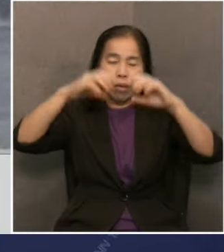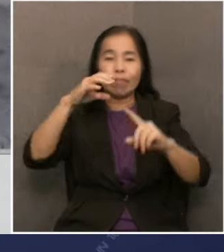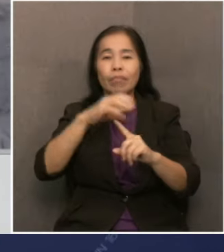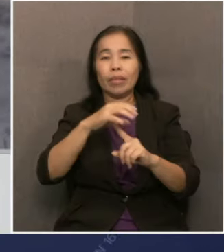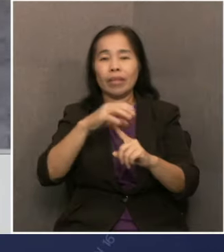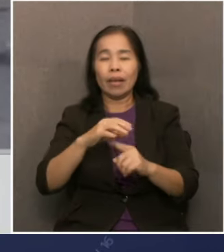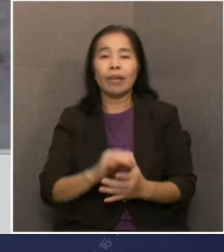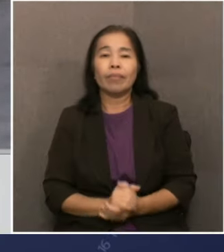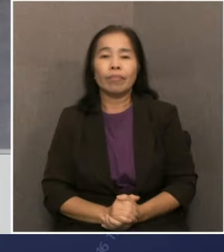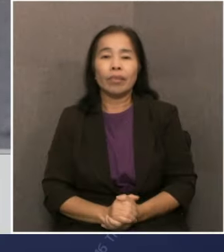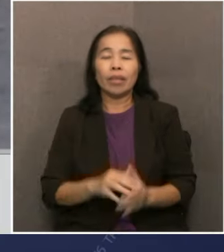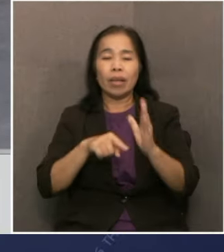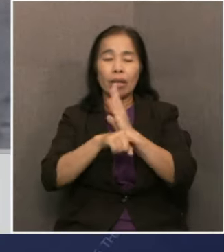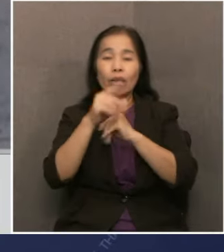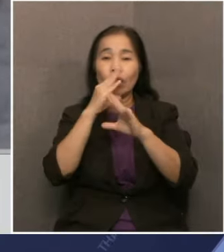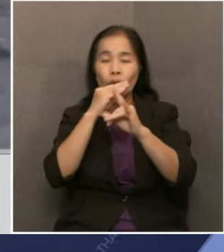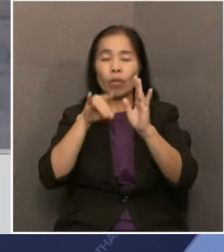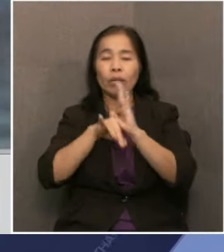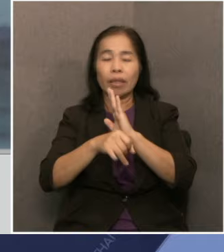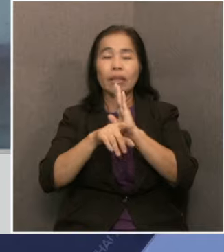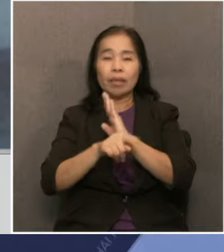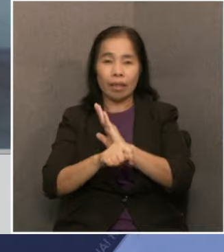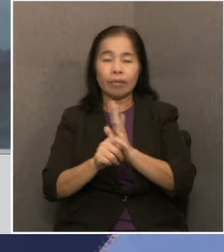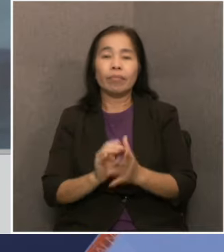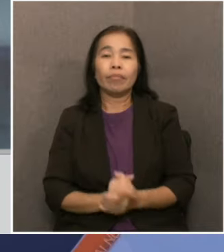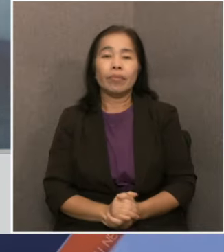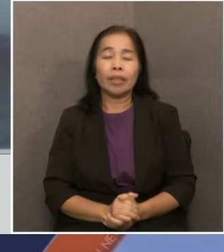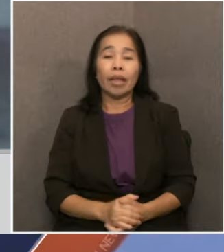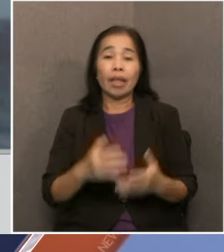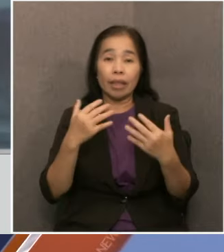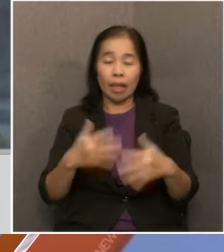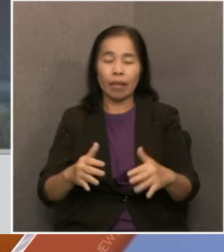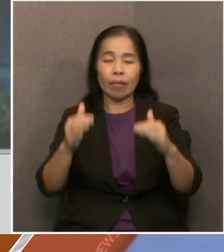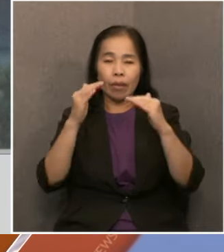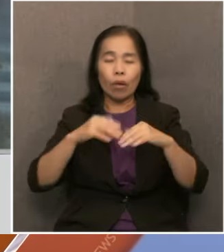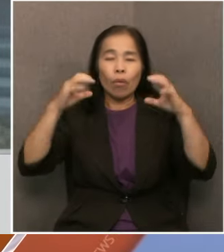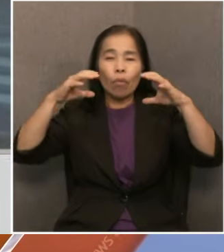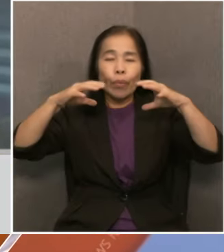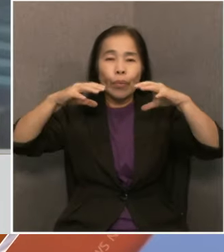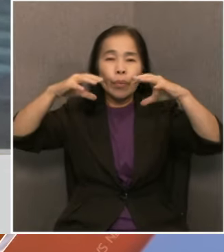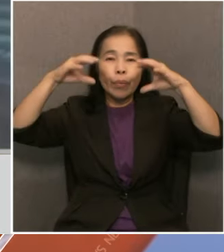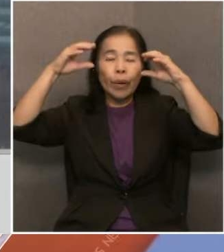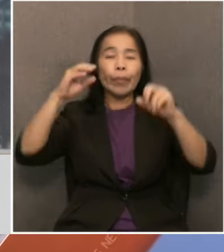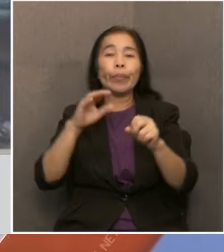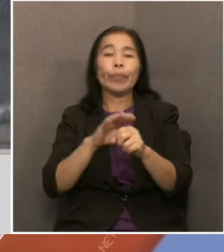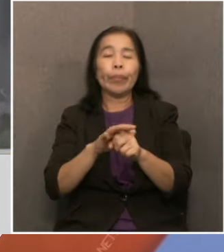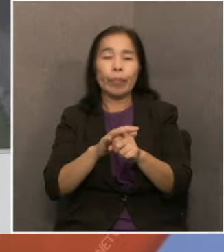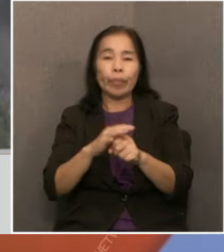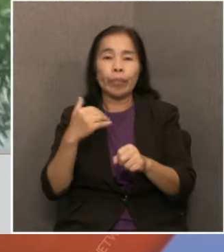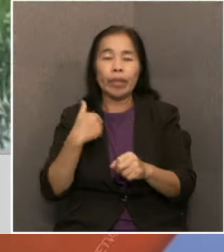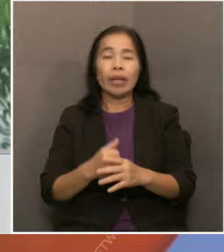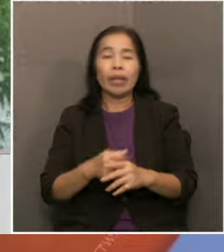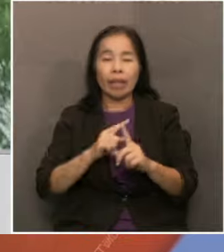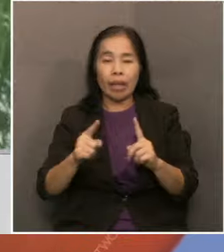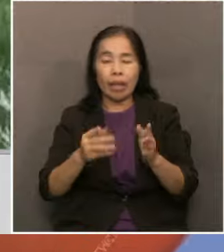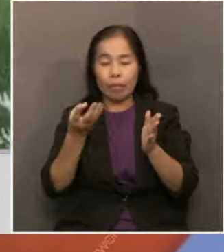ที่ระยองที่จันที่ต่อวันนี้ ฝ้หลงจากนั้นจะเปBill permanคือขอวันนี้ใหผ่านไปใหได้นะครคทำงคร